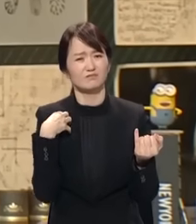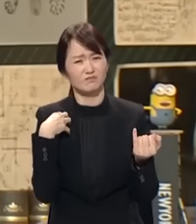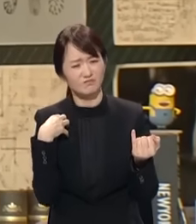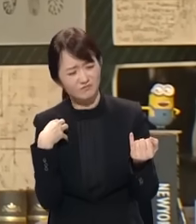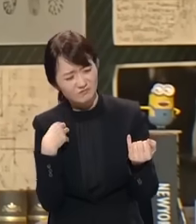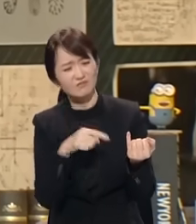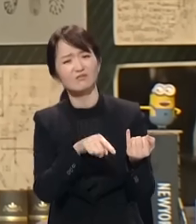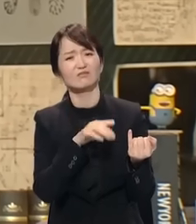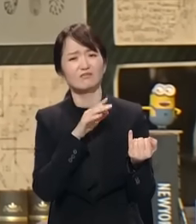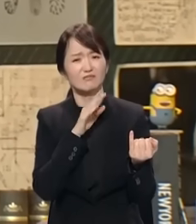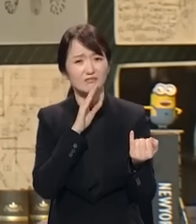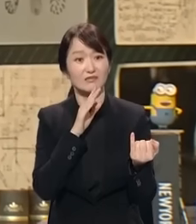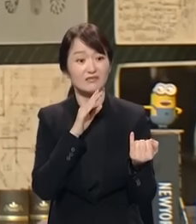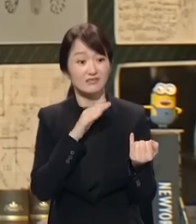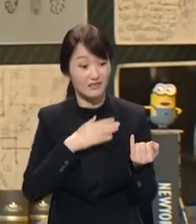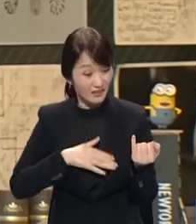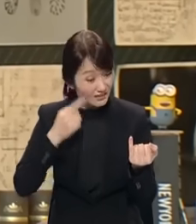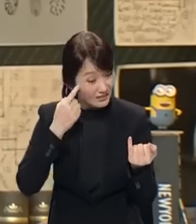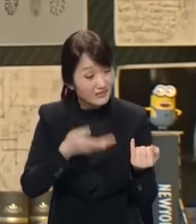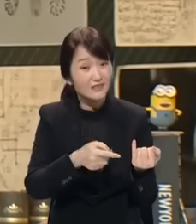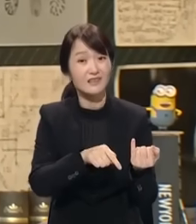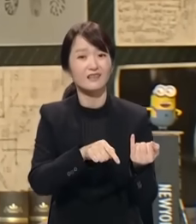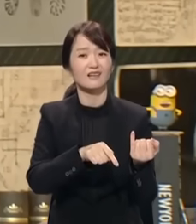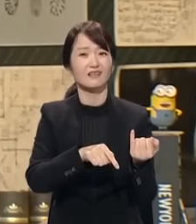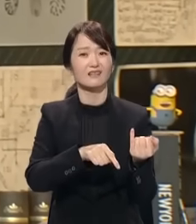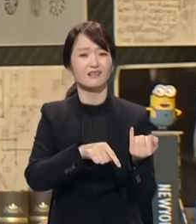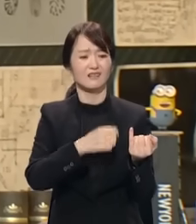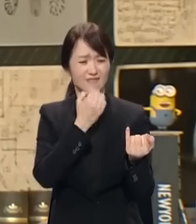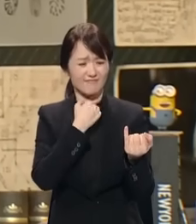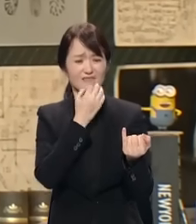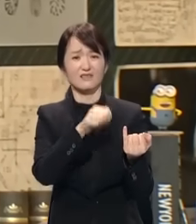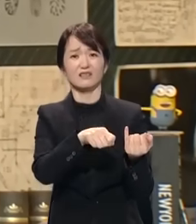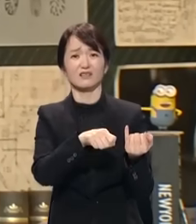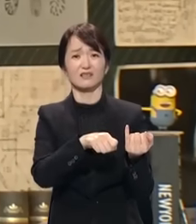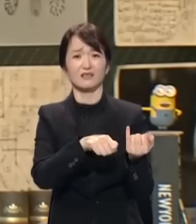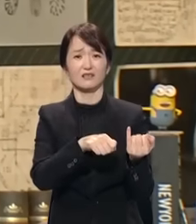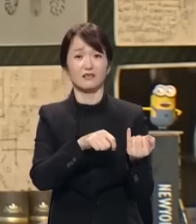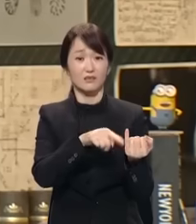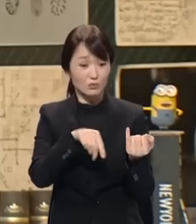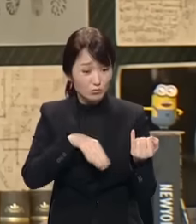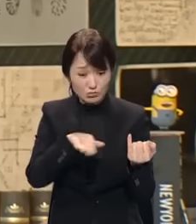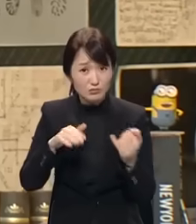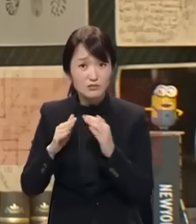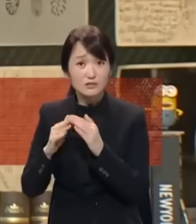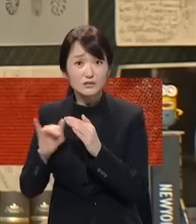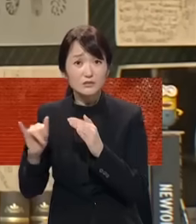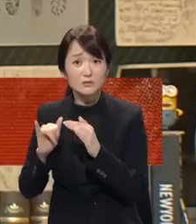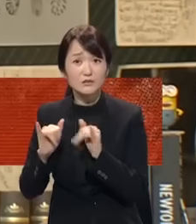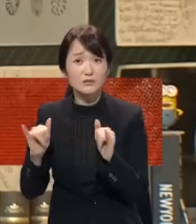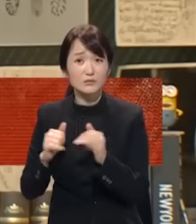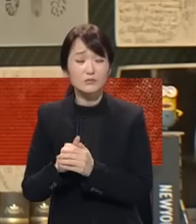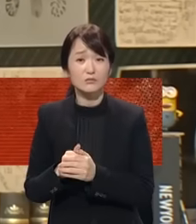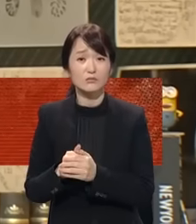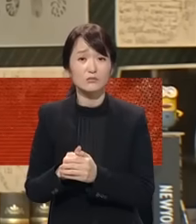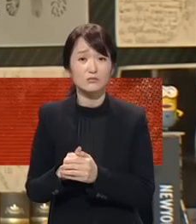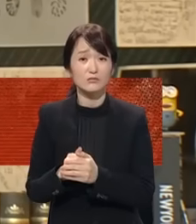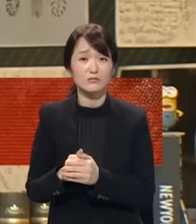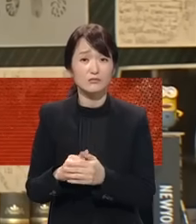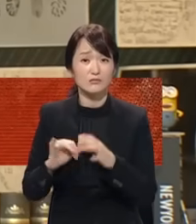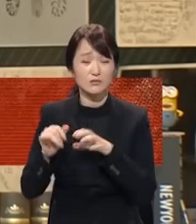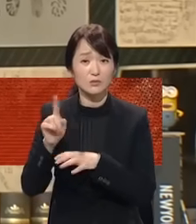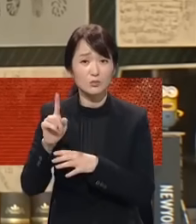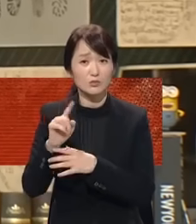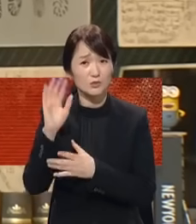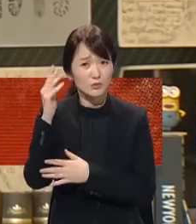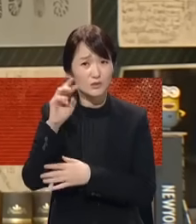부담됐죠? 그래 그래라고 할 줄 알았니 너? 어머머머 얘 완전 웃기고 앉았어. 얘 아가야 너 우리 집안 사람이야? 바깥 사람? 세상에